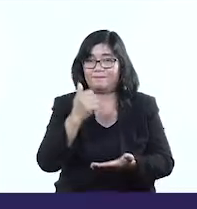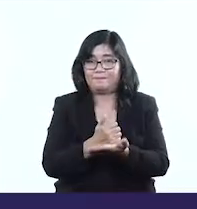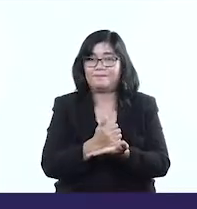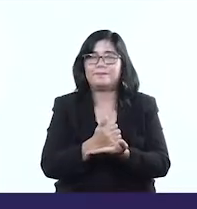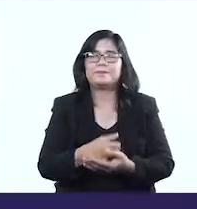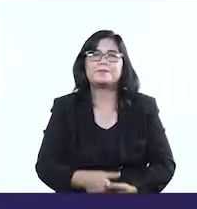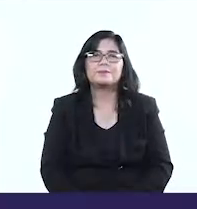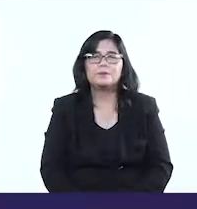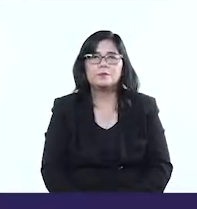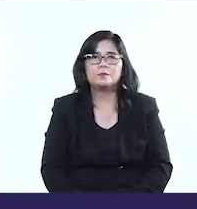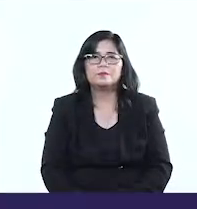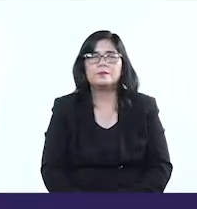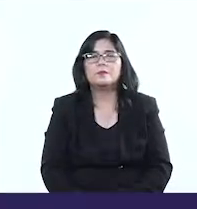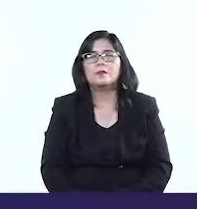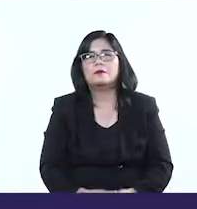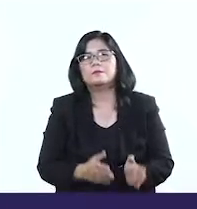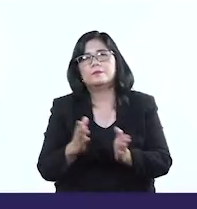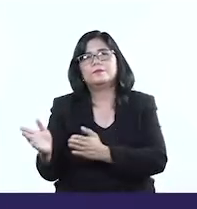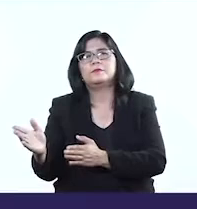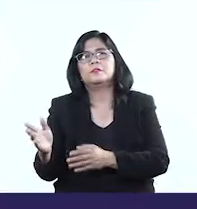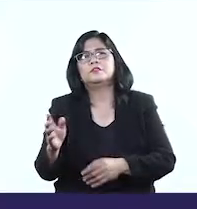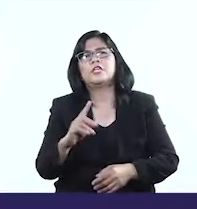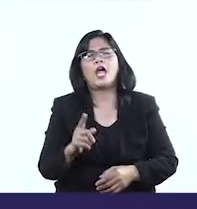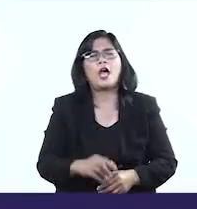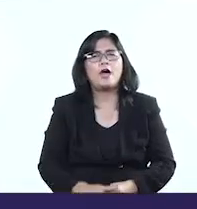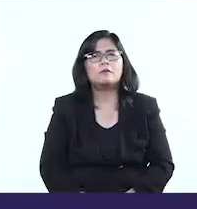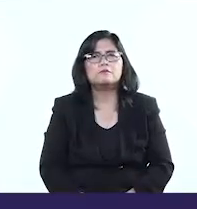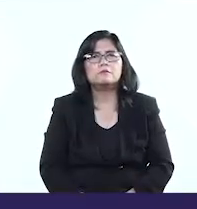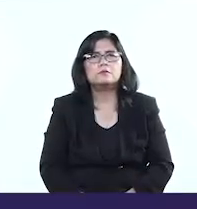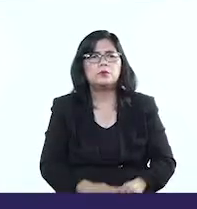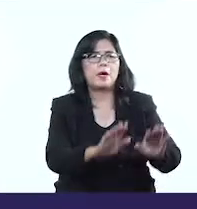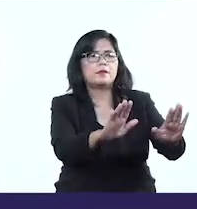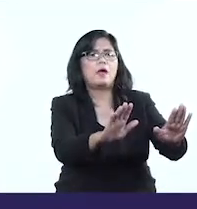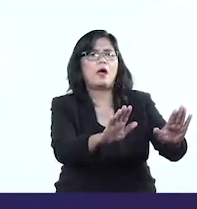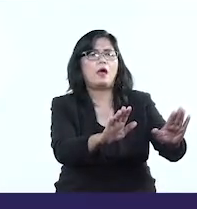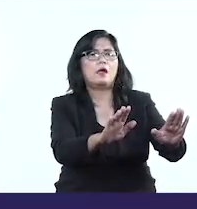Hai Jaan engkau terburu-buru menumpangkan tangan atas seseorang